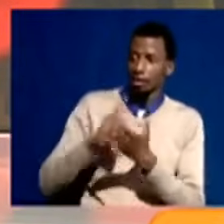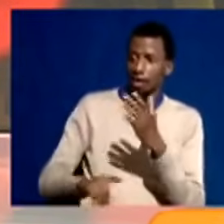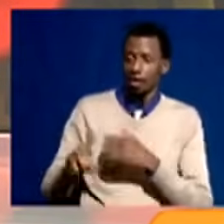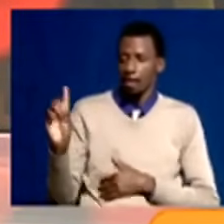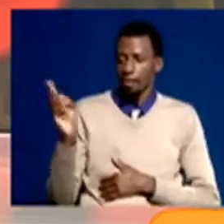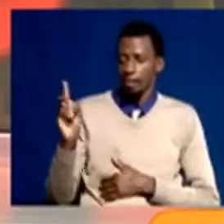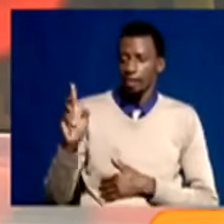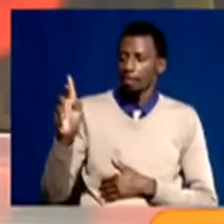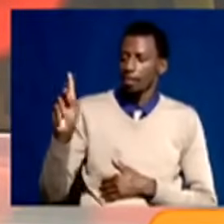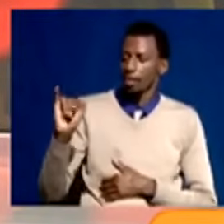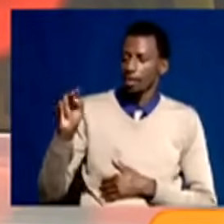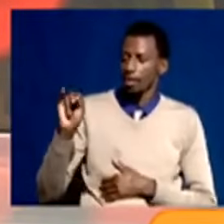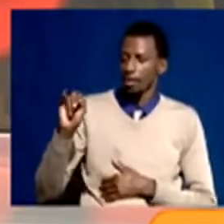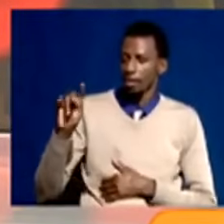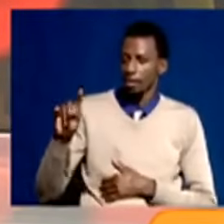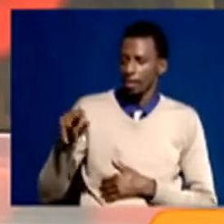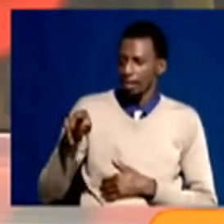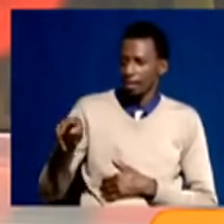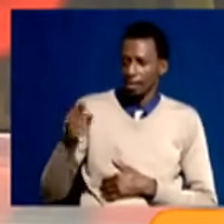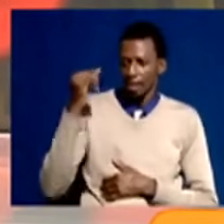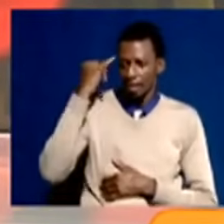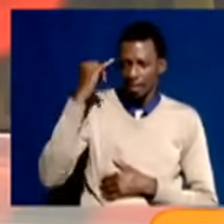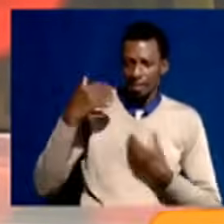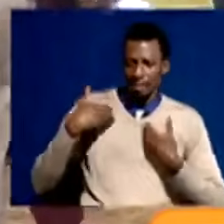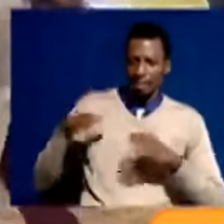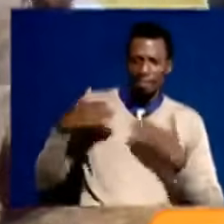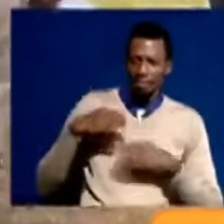Kindiki amekemea tukio hilo.